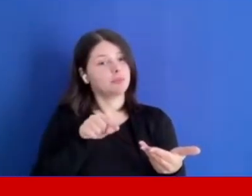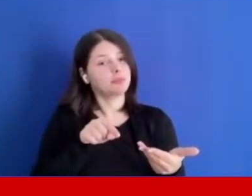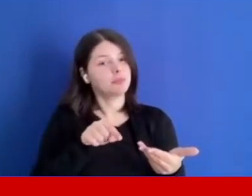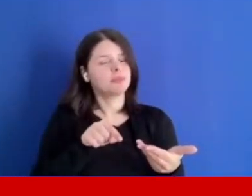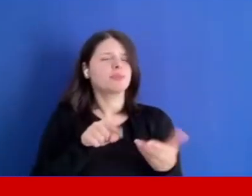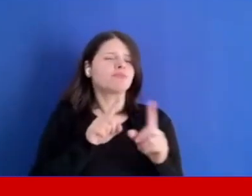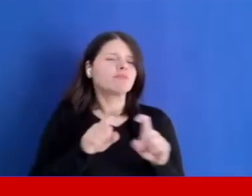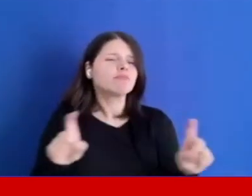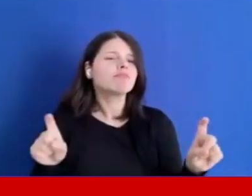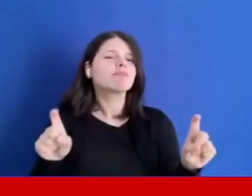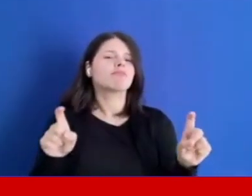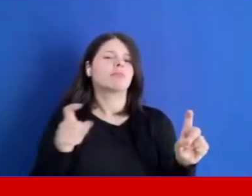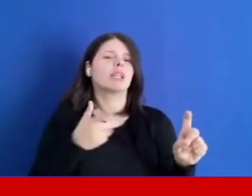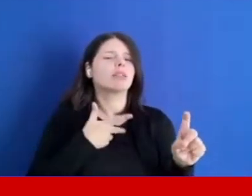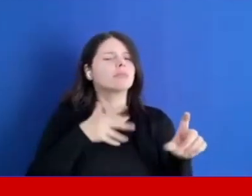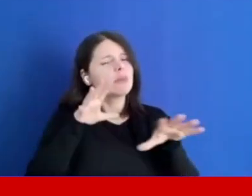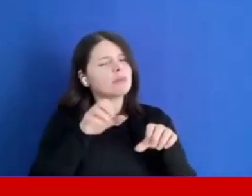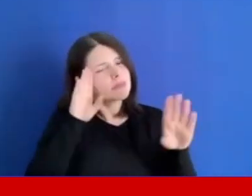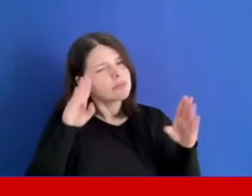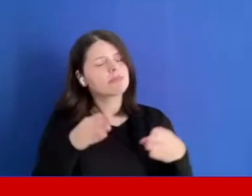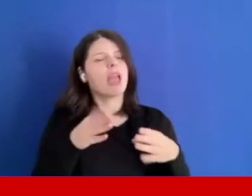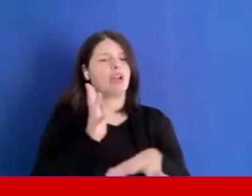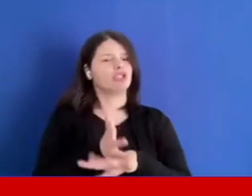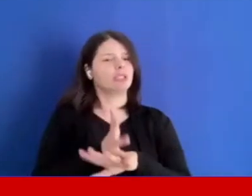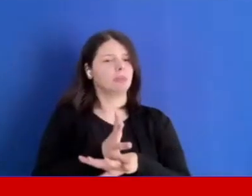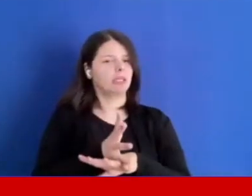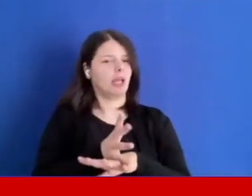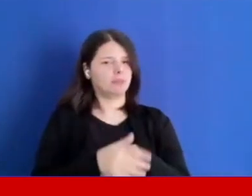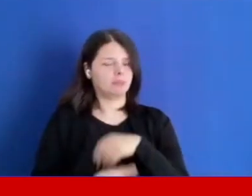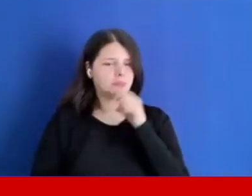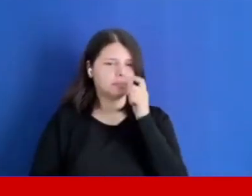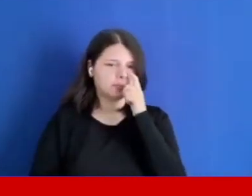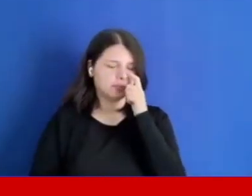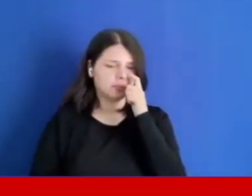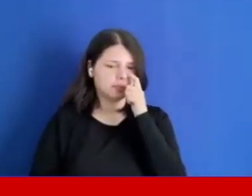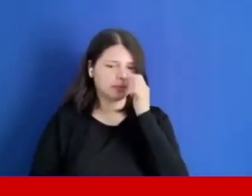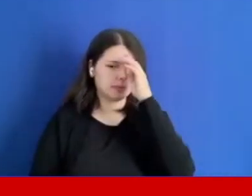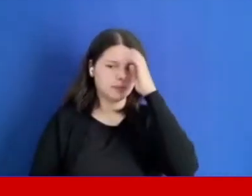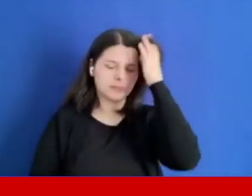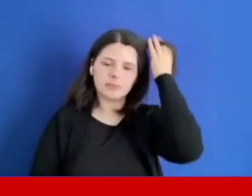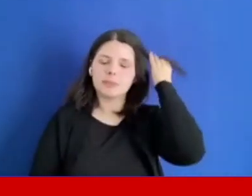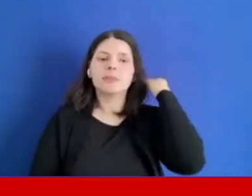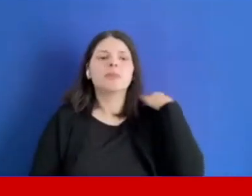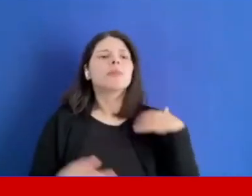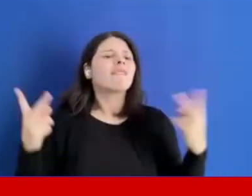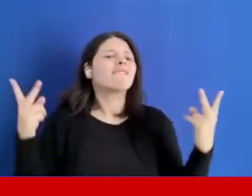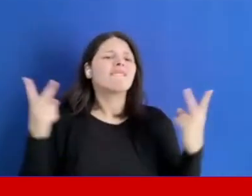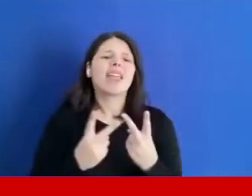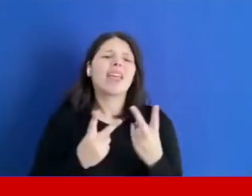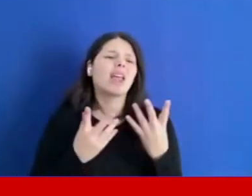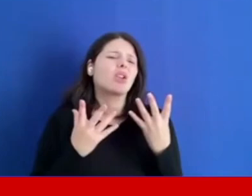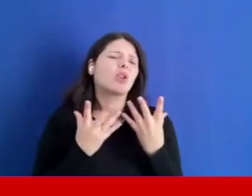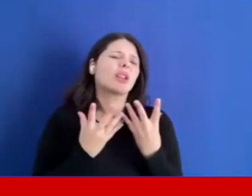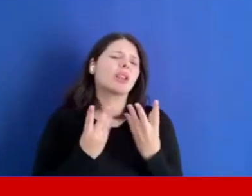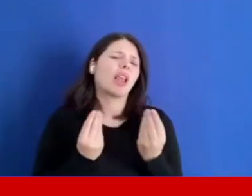di professionisti che si occupano di accessibilità. E faccio tanti, veramente tante cose, ma il fine